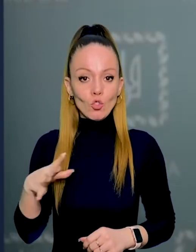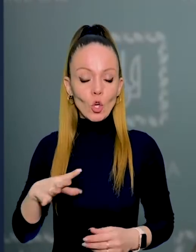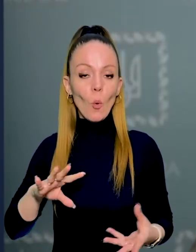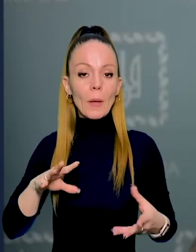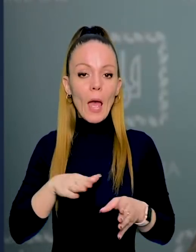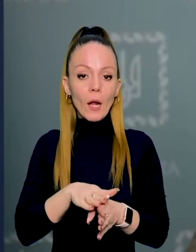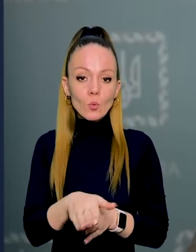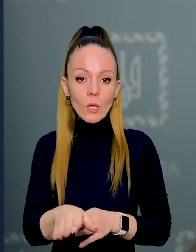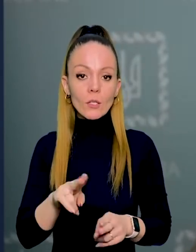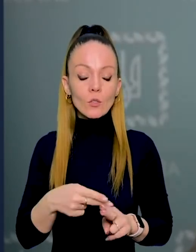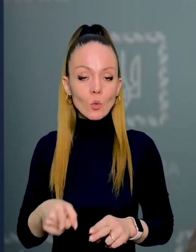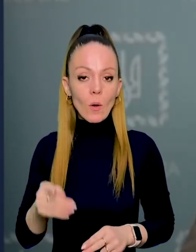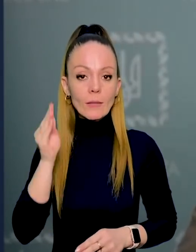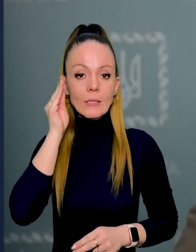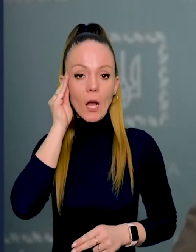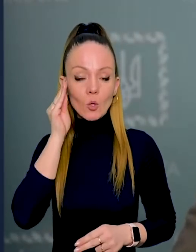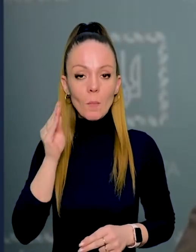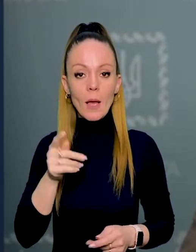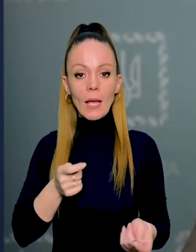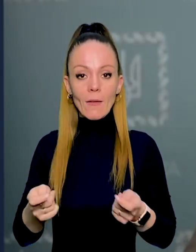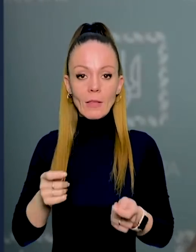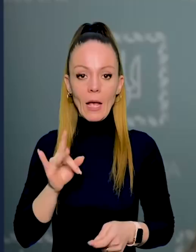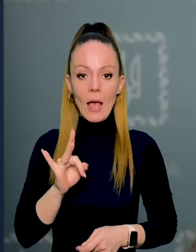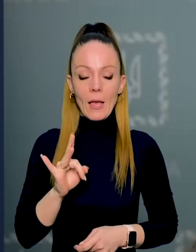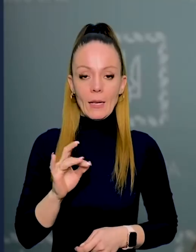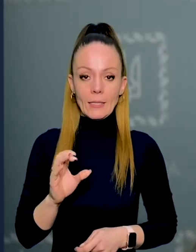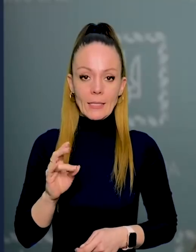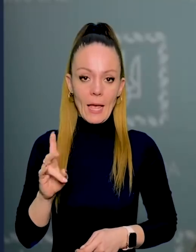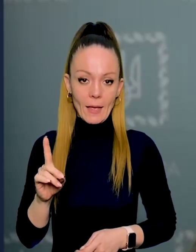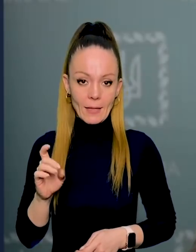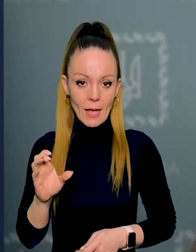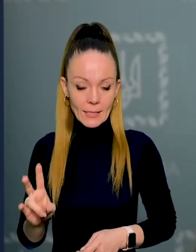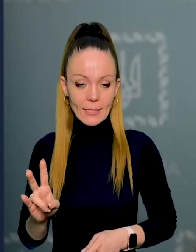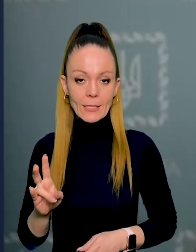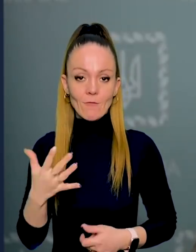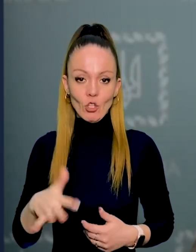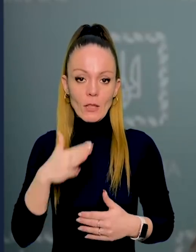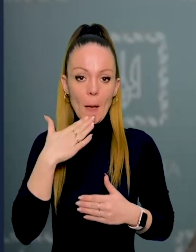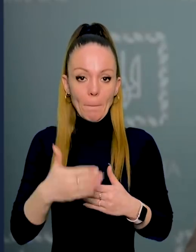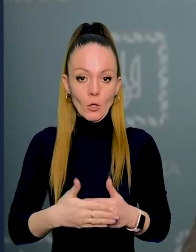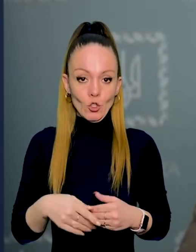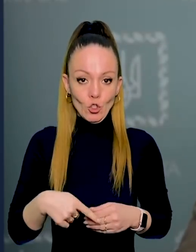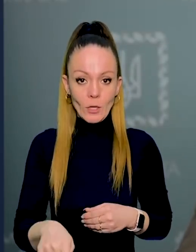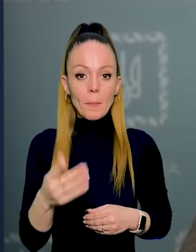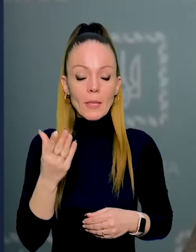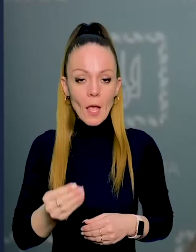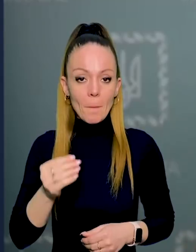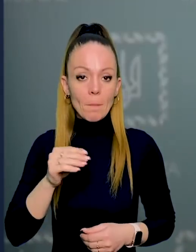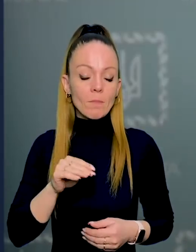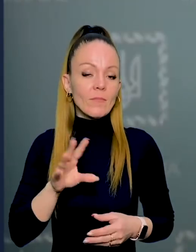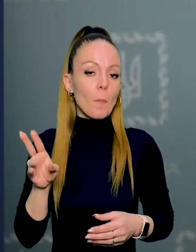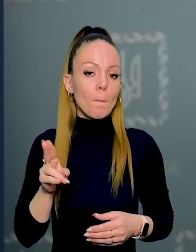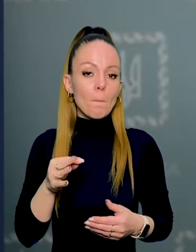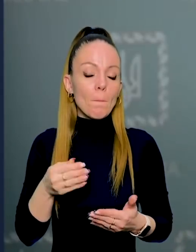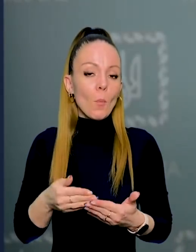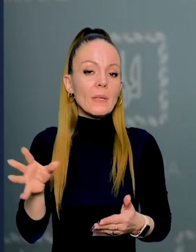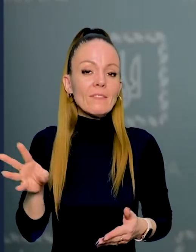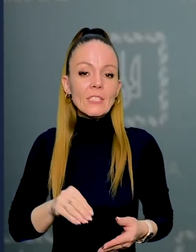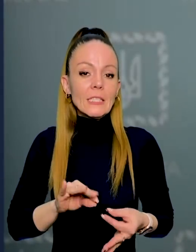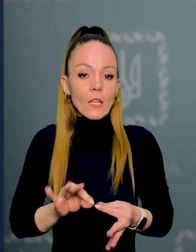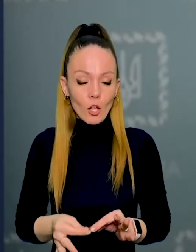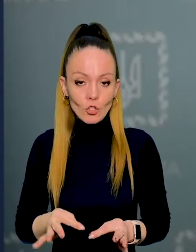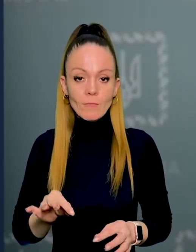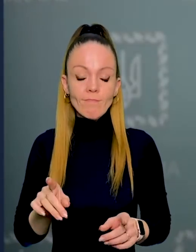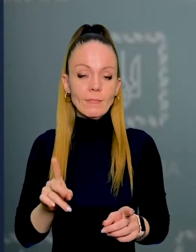місії. Очікуємо реалізації цього задуму керівника грецької МСС вже найближчими днями. Попри всі складнощі, за